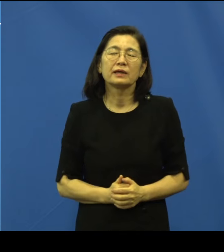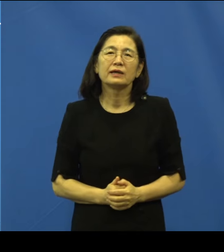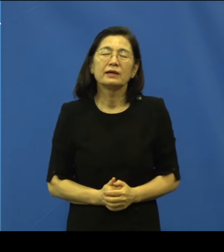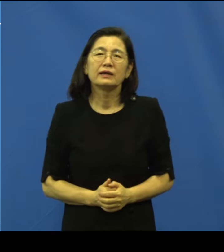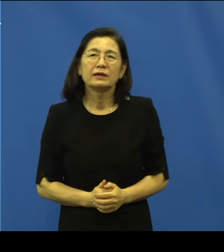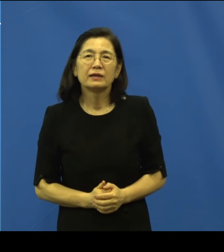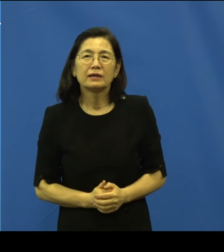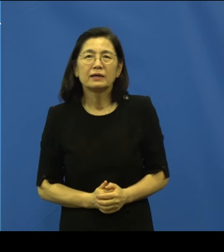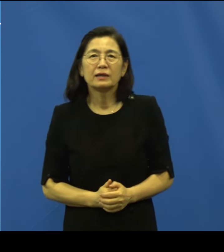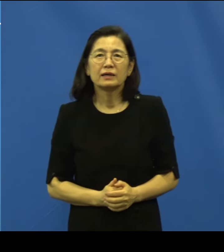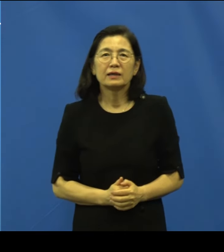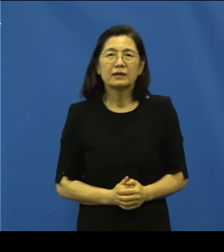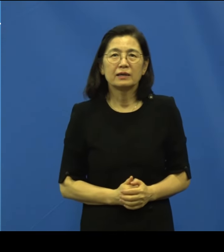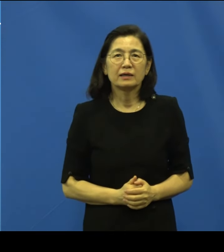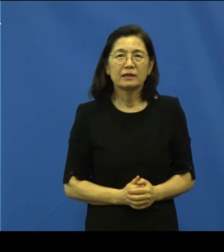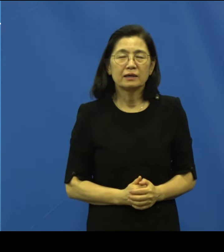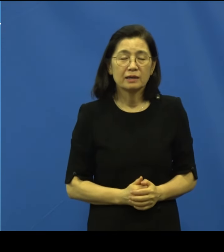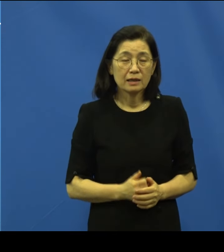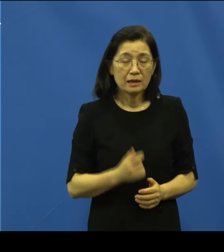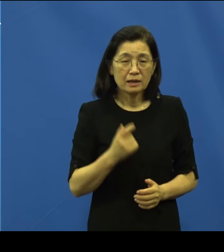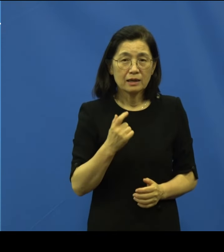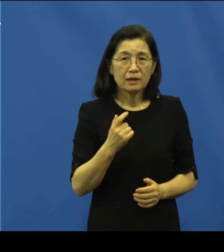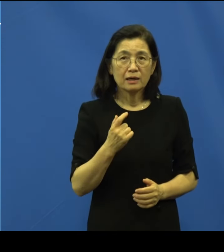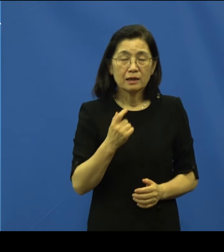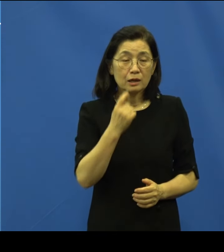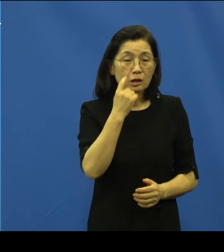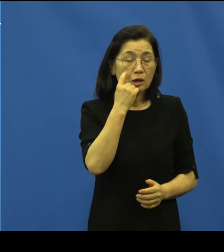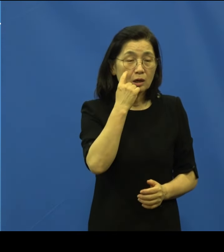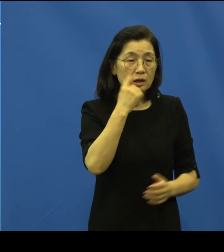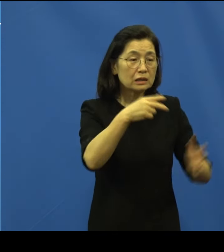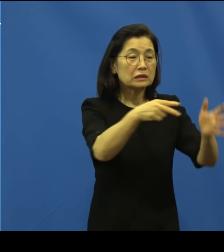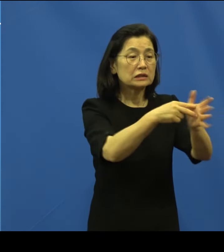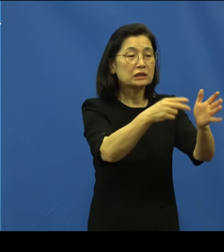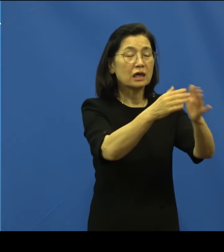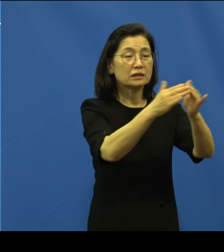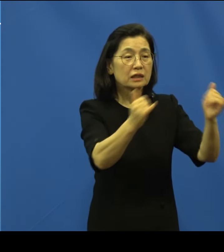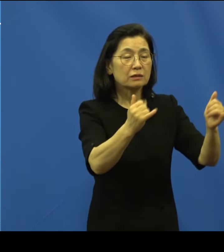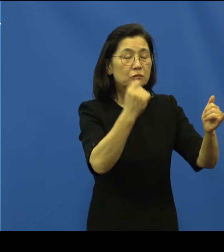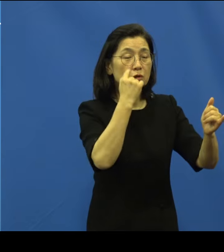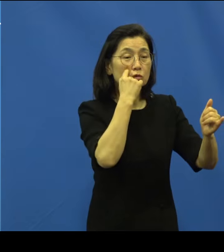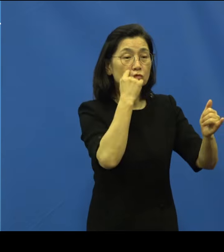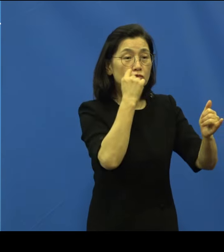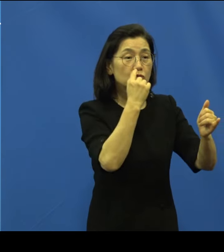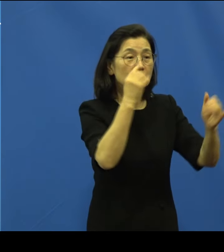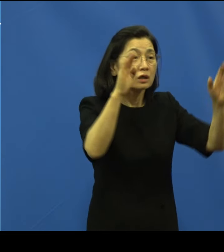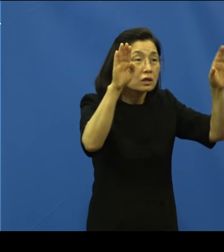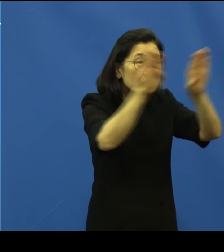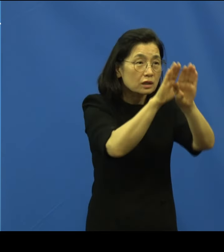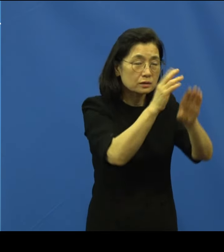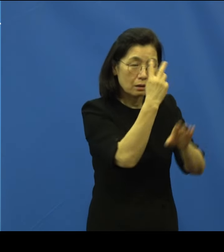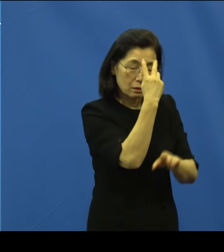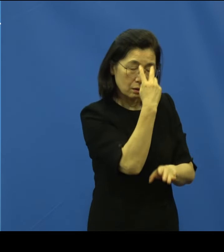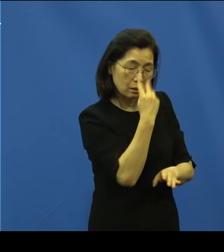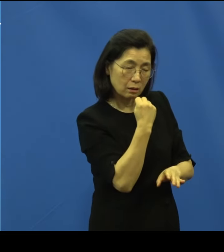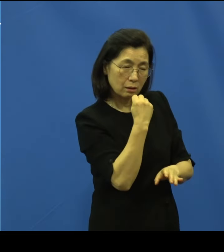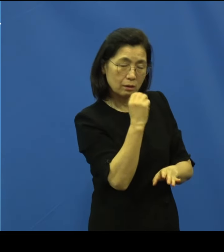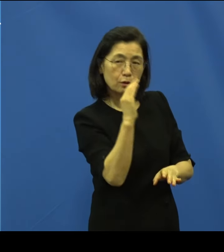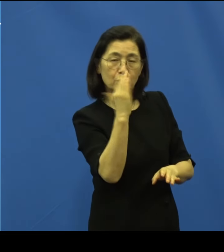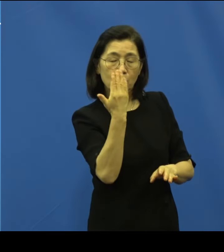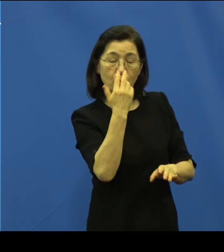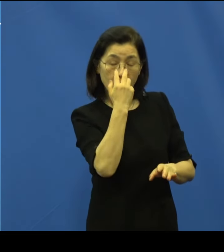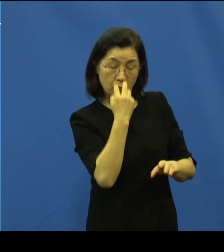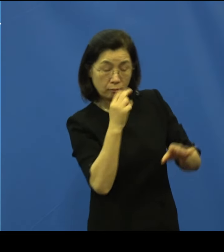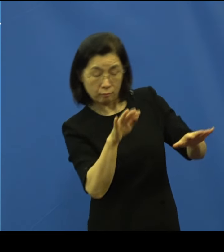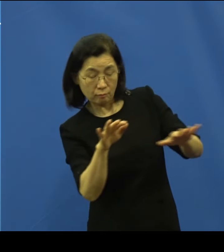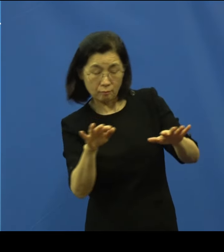여러분, 지금 눈이 밝아져도 싸움을 치를까 말까 했는데 눈이 다 어두워져. 길을 잃어버려요. 그러니까 여러분, 눈이 어두우면요